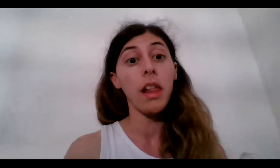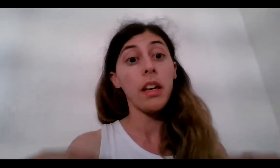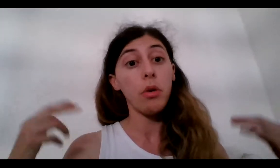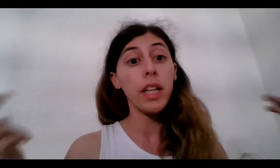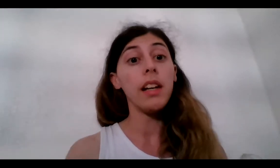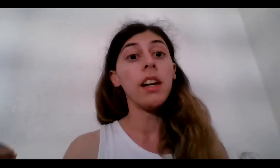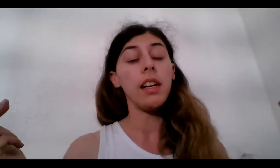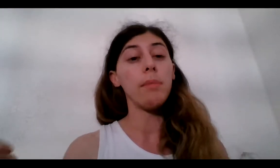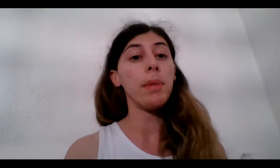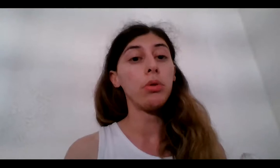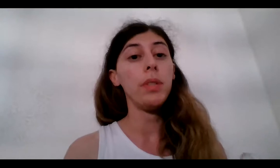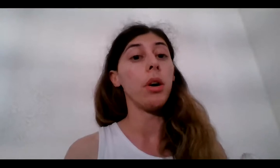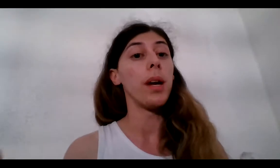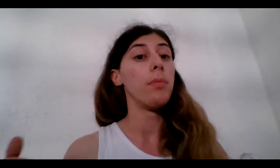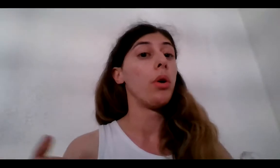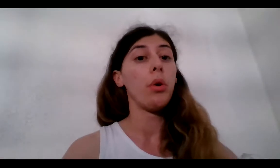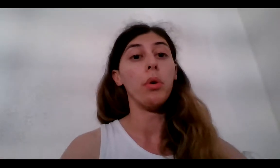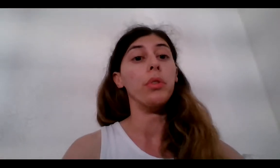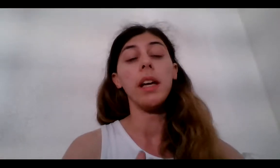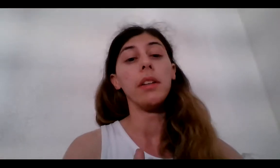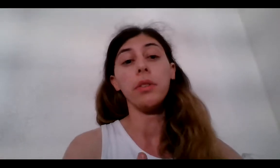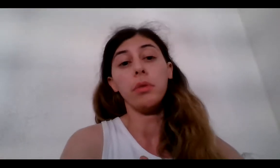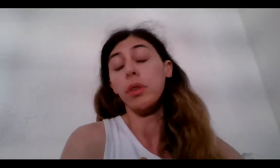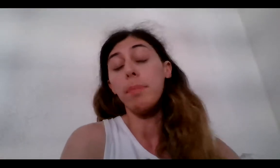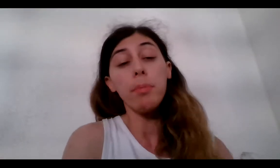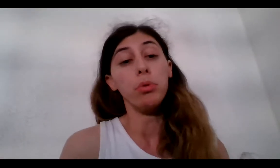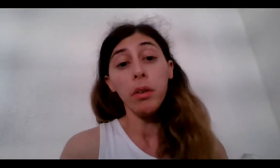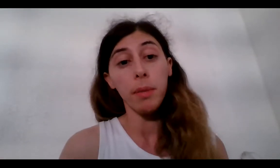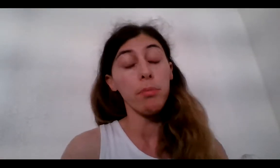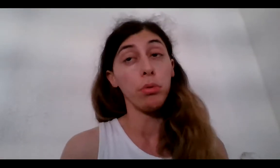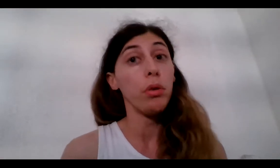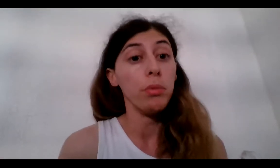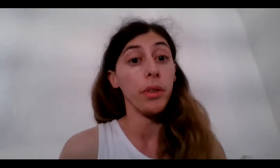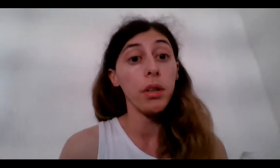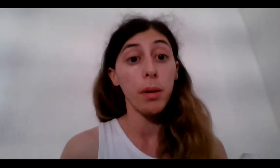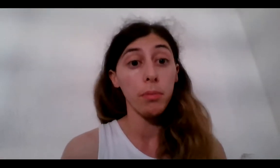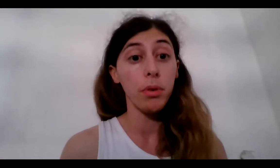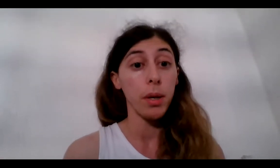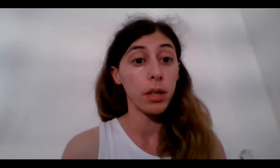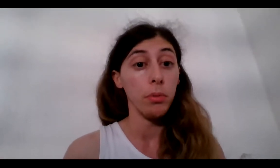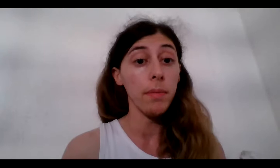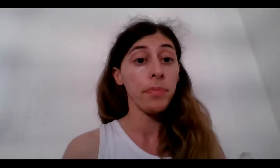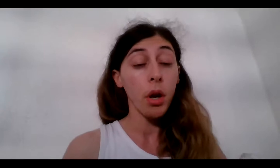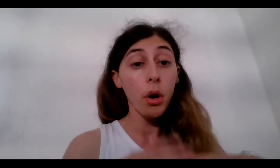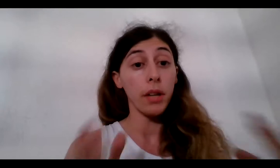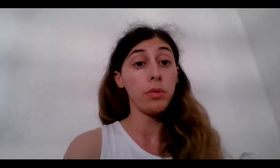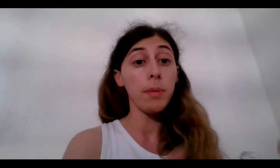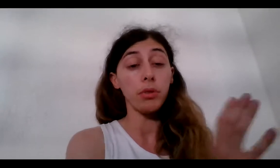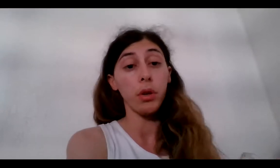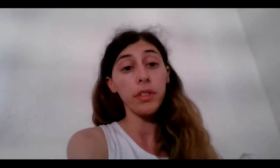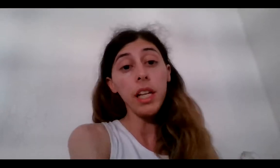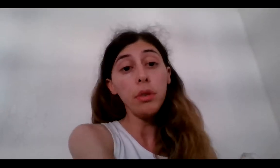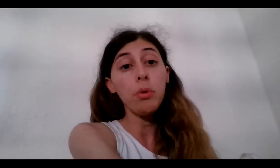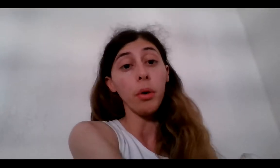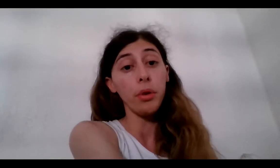sociale auquel la mammectomie, normalement, on n'en a pas besoin, n'a pas besoin de le demander normalement pour une mammectomie. Or, à toutes les personnes